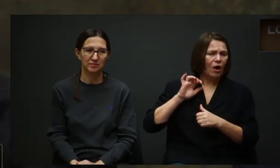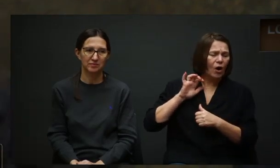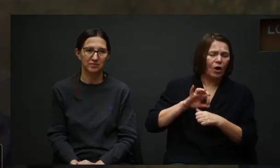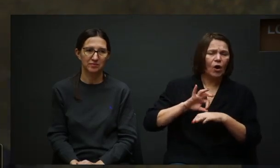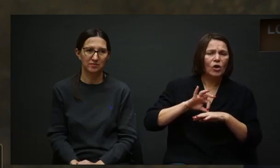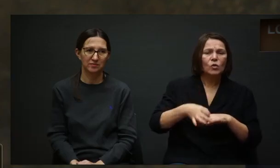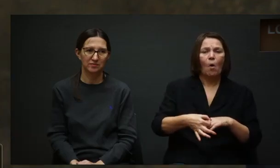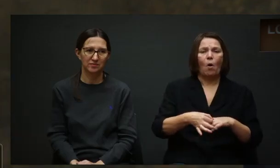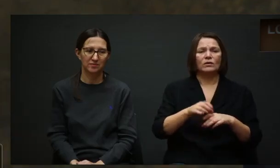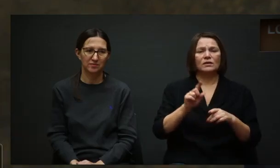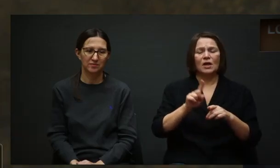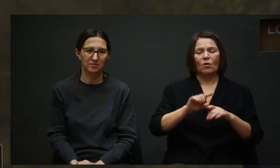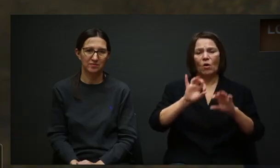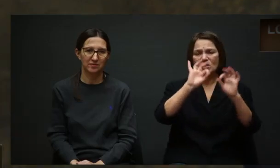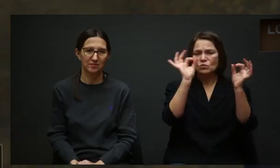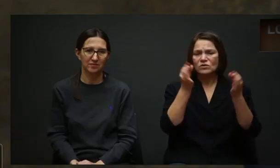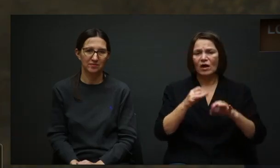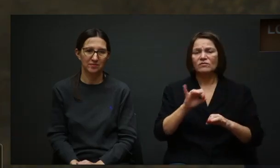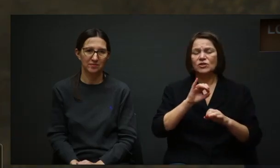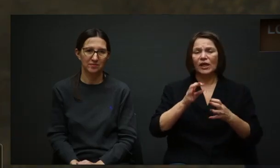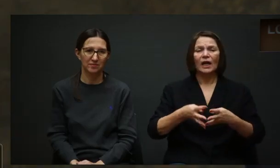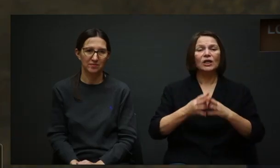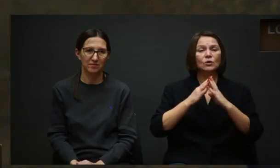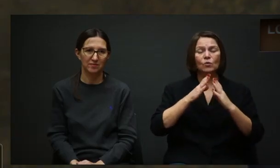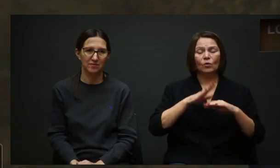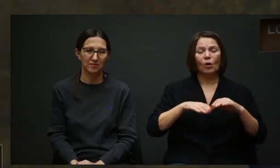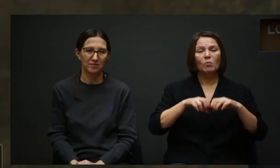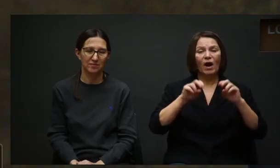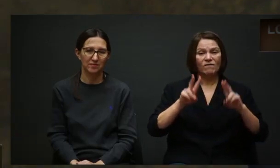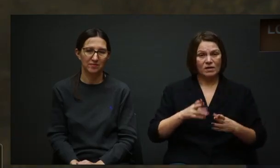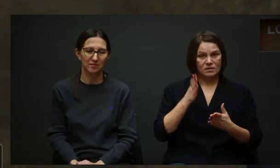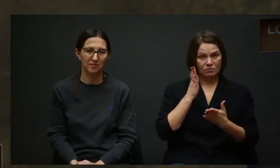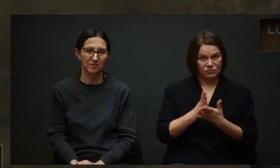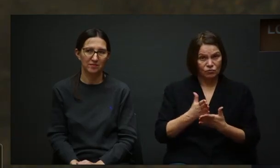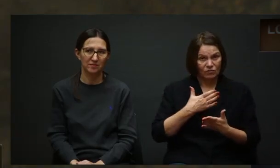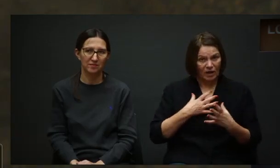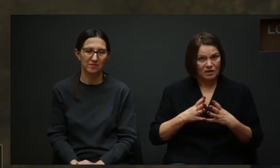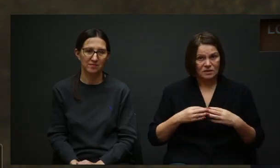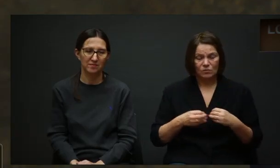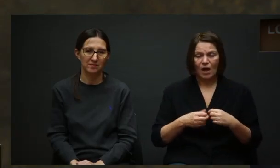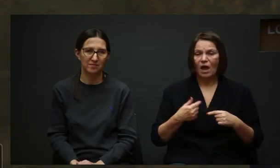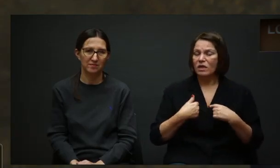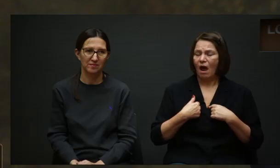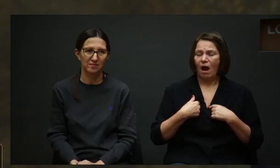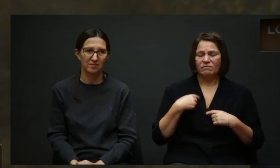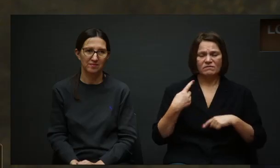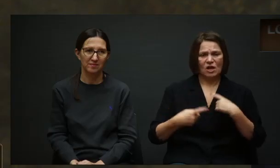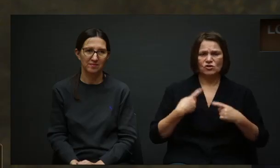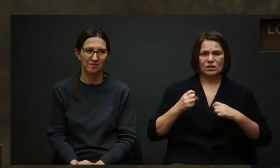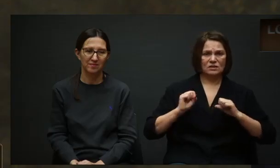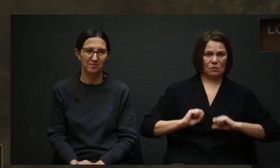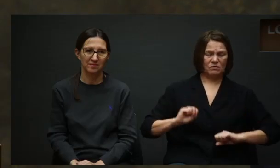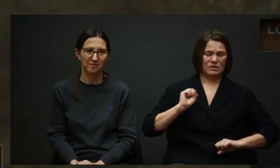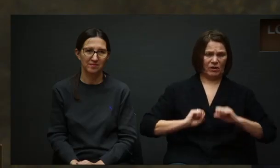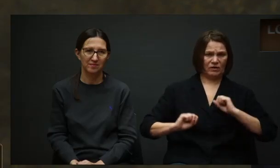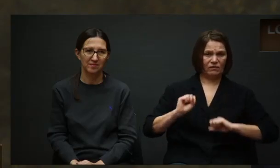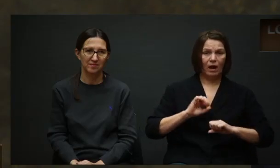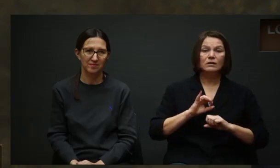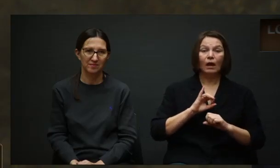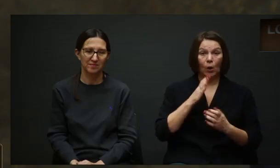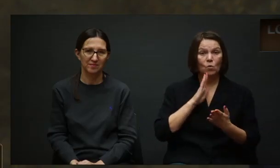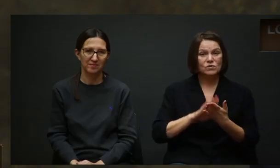искусствоведческой и архитектурной профессии в моей семье присутствовал, я всячески этому сопротивлялся. И довольно